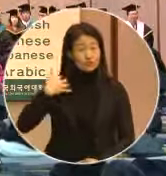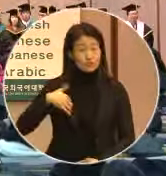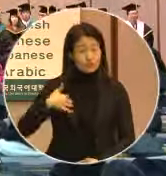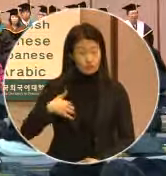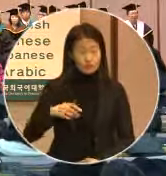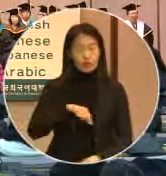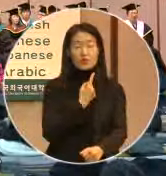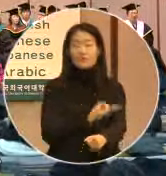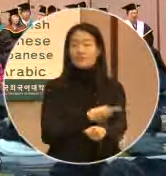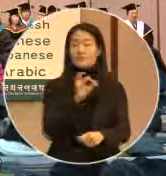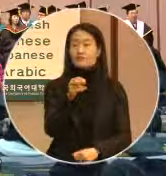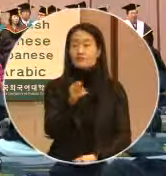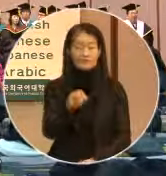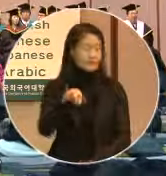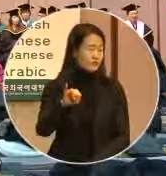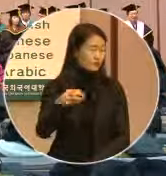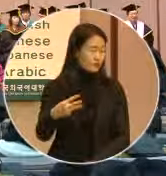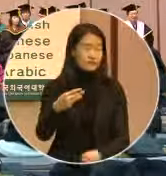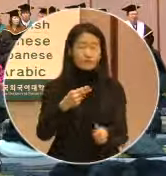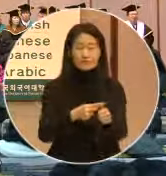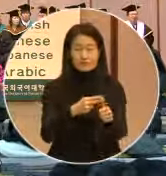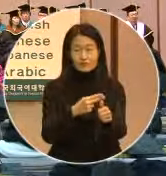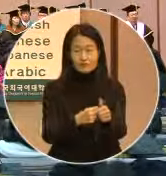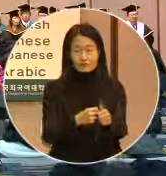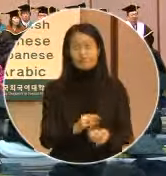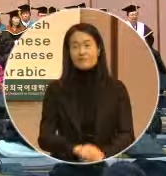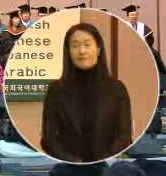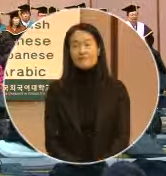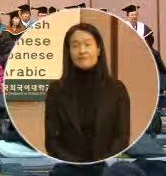중국어학부 권영실